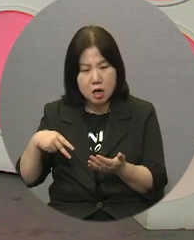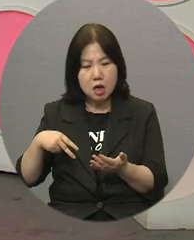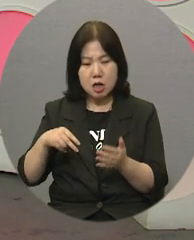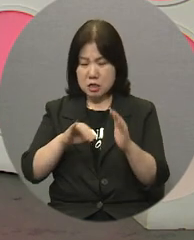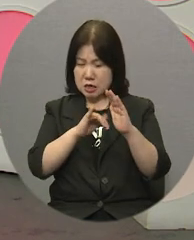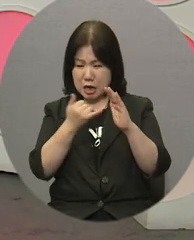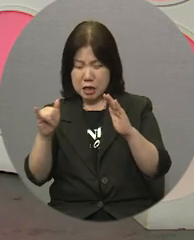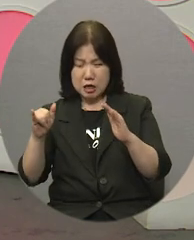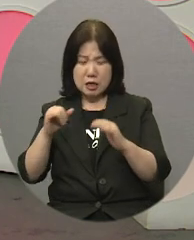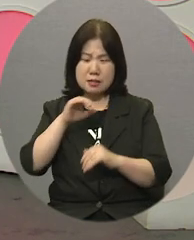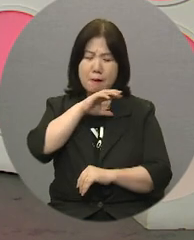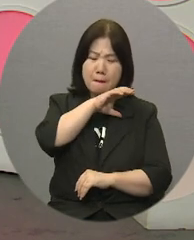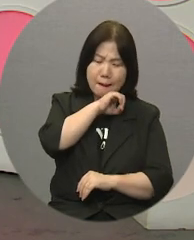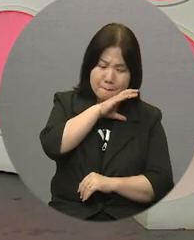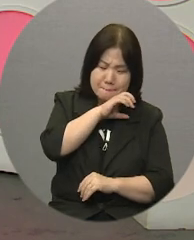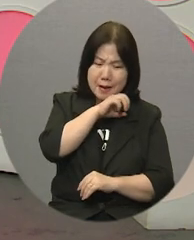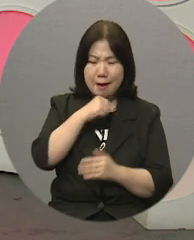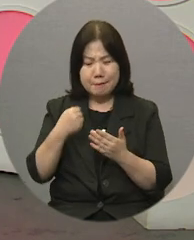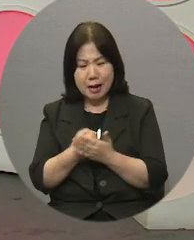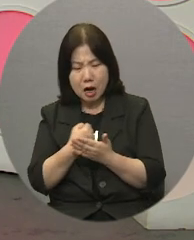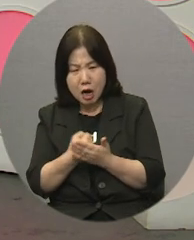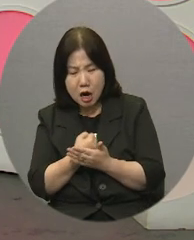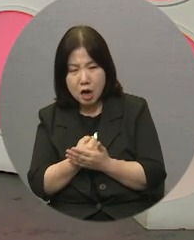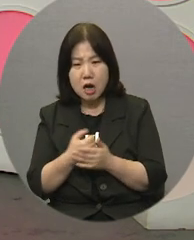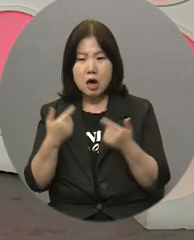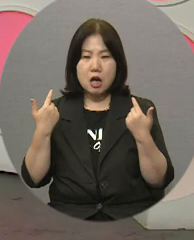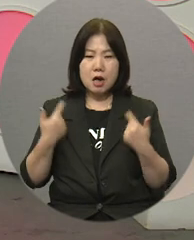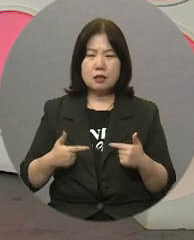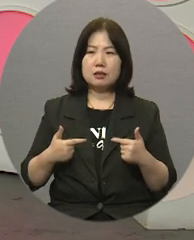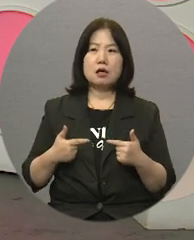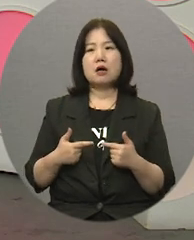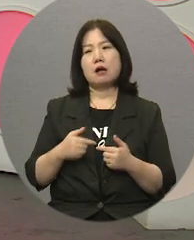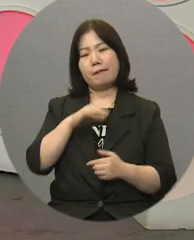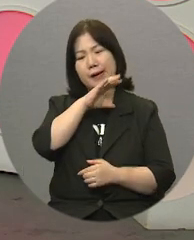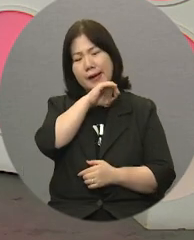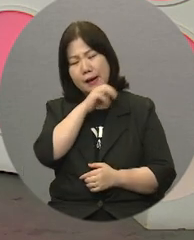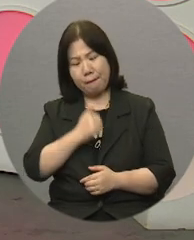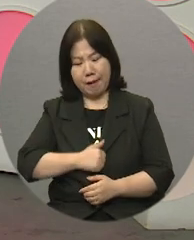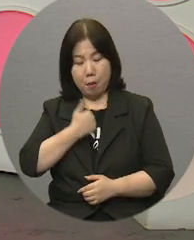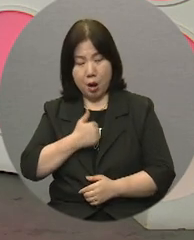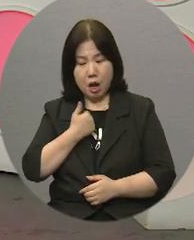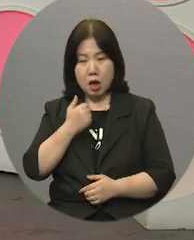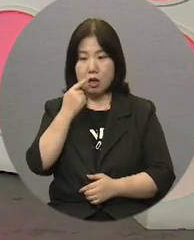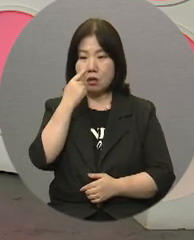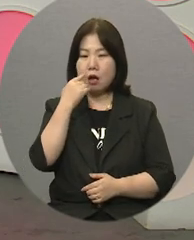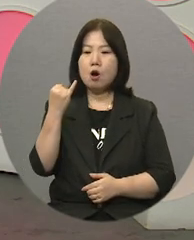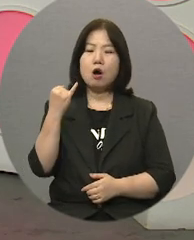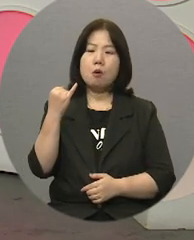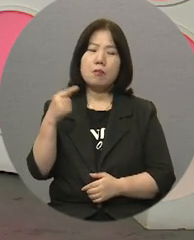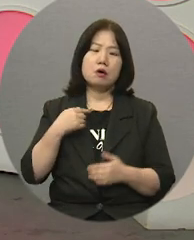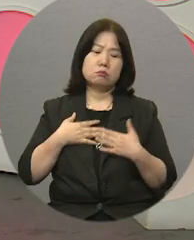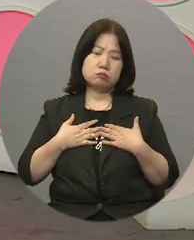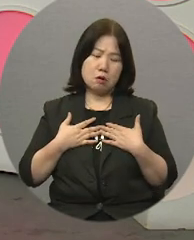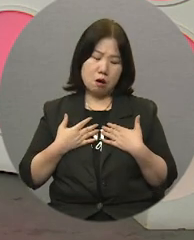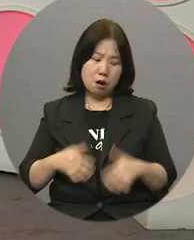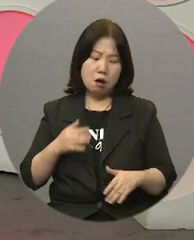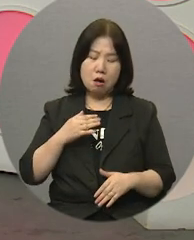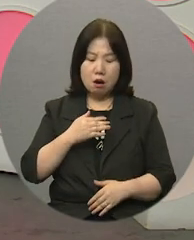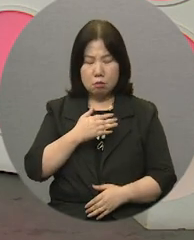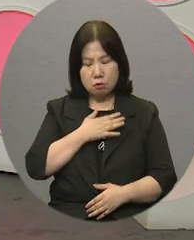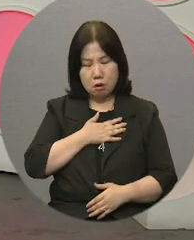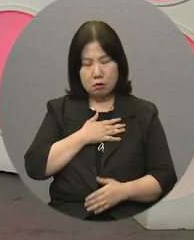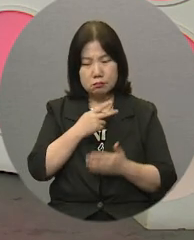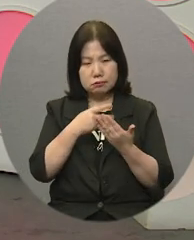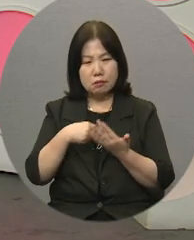대한 원망과 질책으로 매 순간을 보내는 듯한 모습에 엄마는 지쳤고 저는